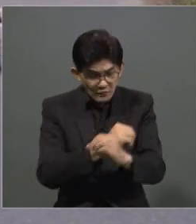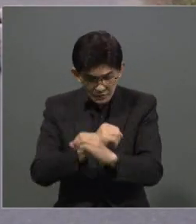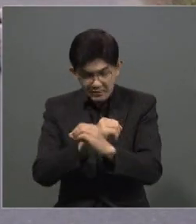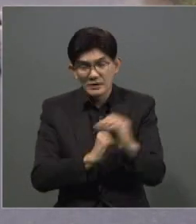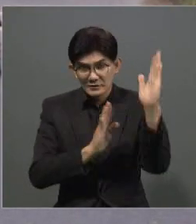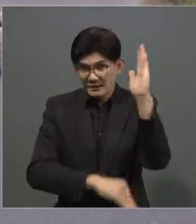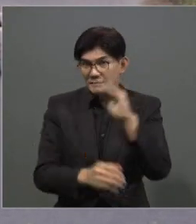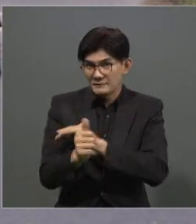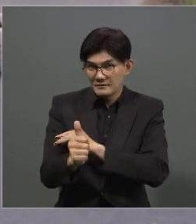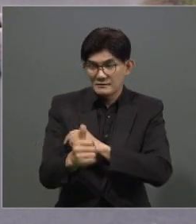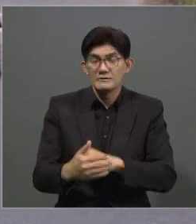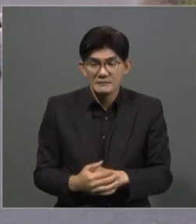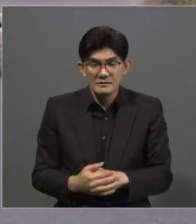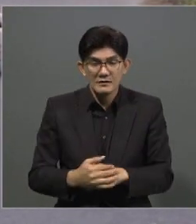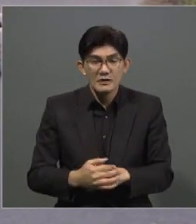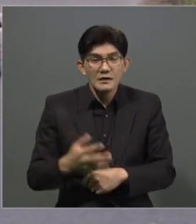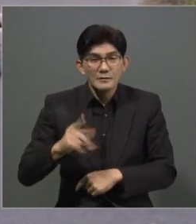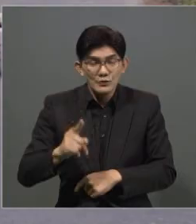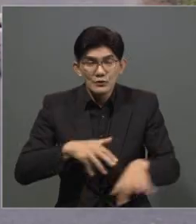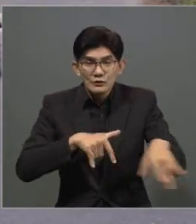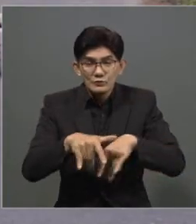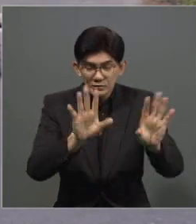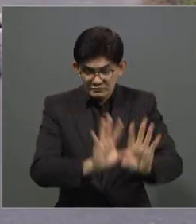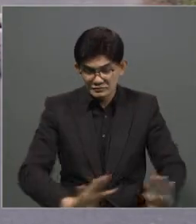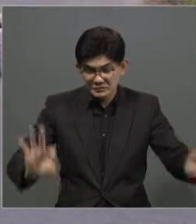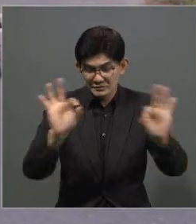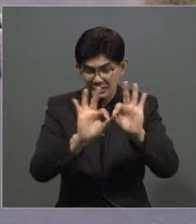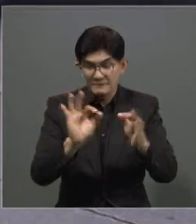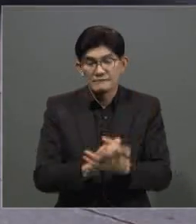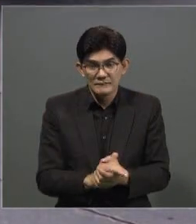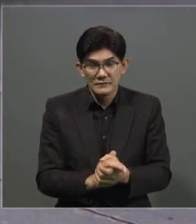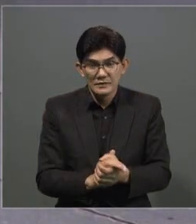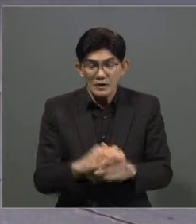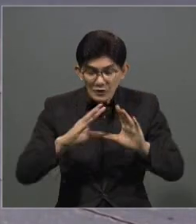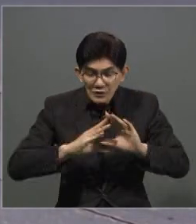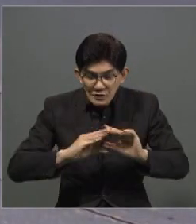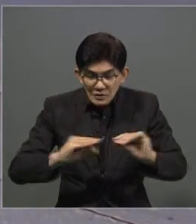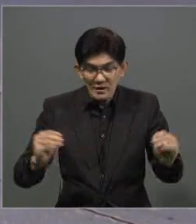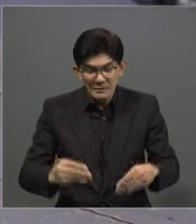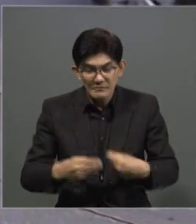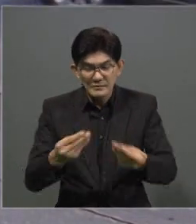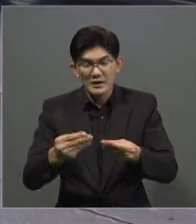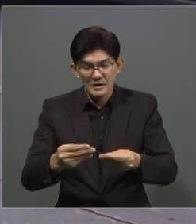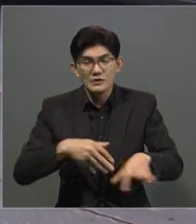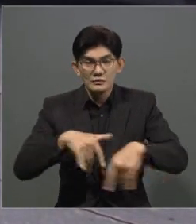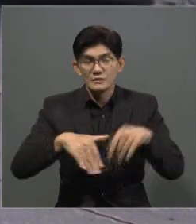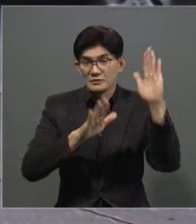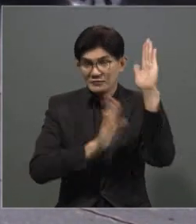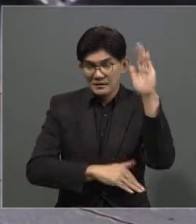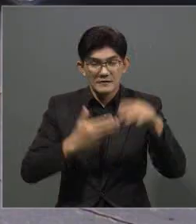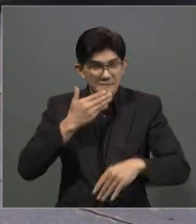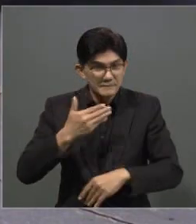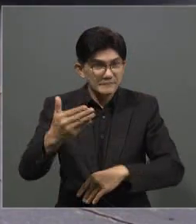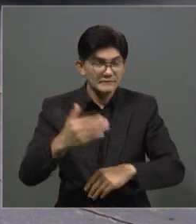พื้นที่อย่างมีประสิทธิภาพยึดถือประโยชน์ของประชาชนเป็นหลักแล้วก็ในการนำความสันติสุขสู่พื้นที่ภาคใต้อย่างยั่ง